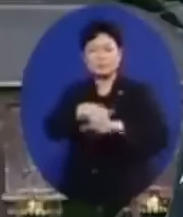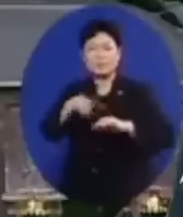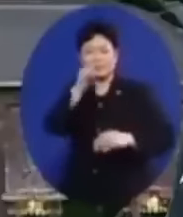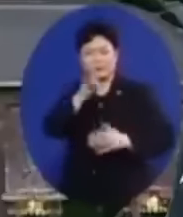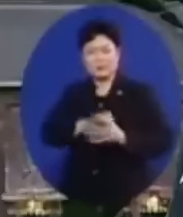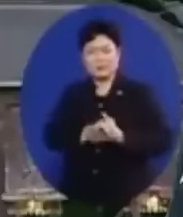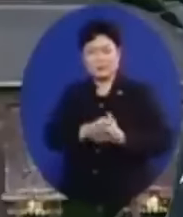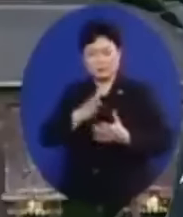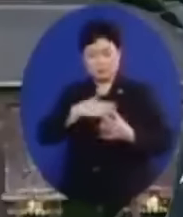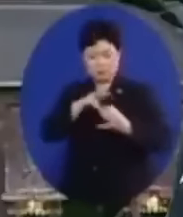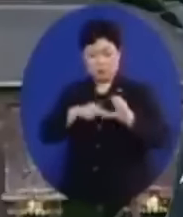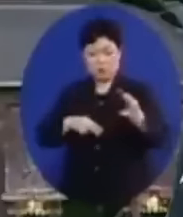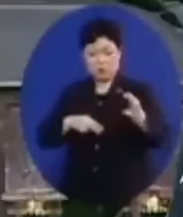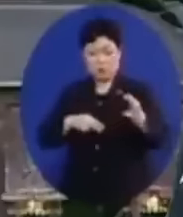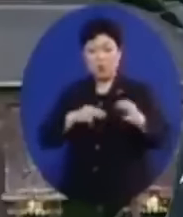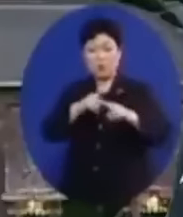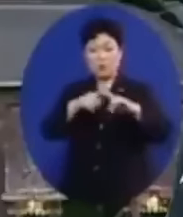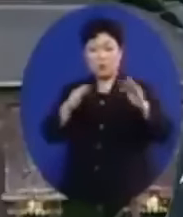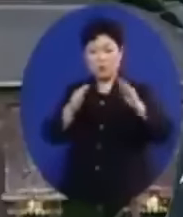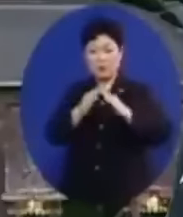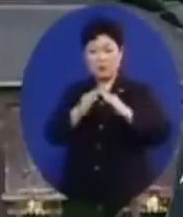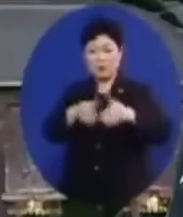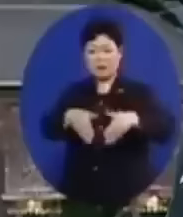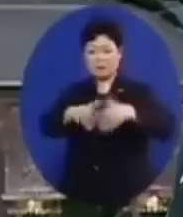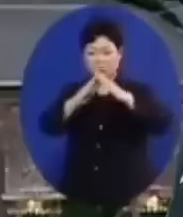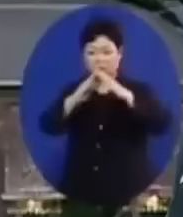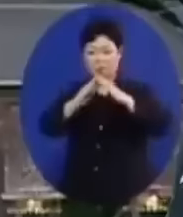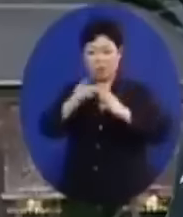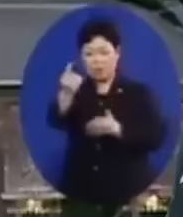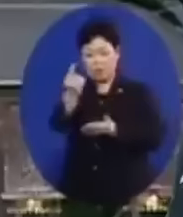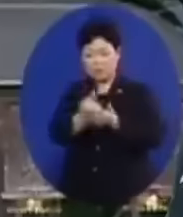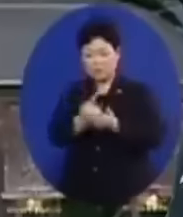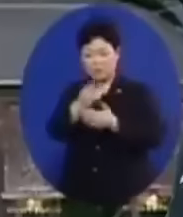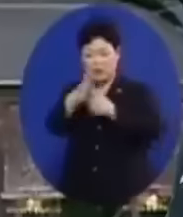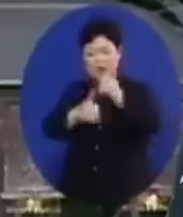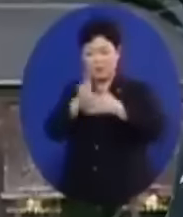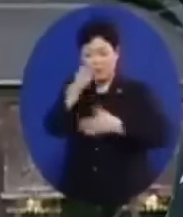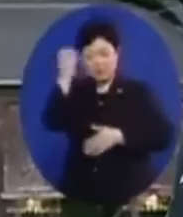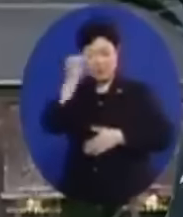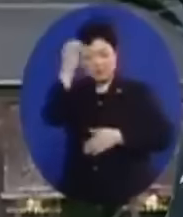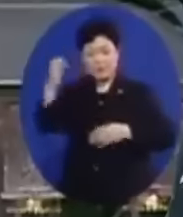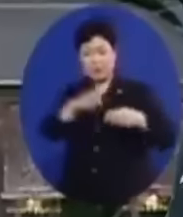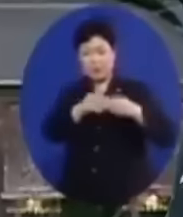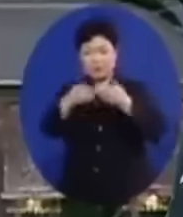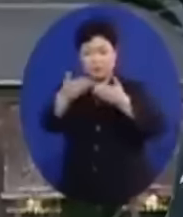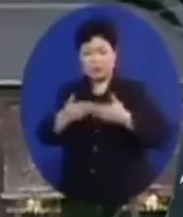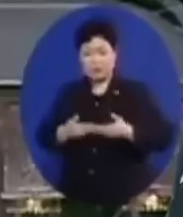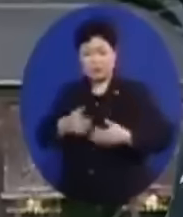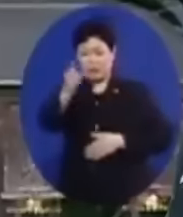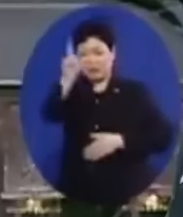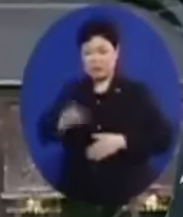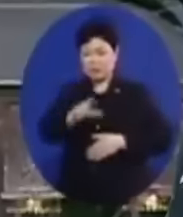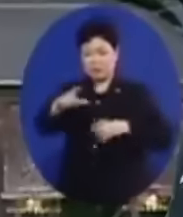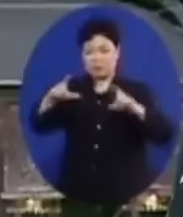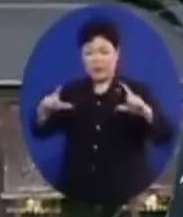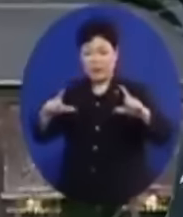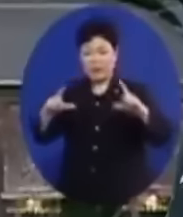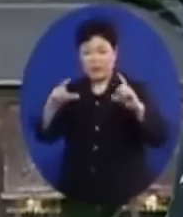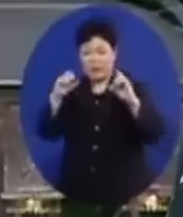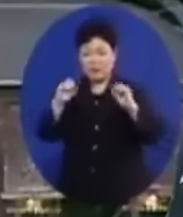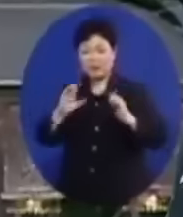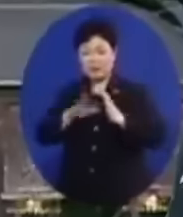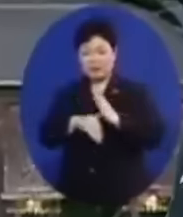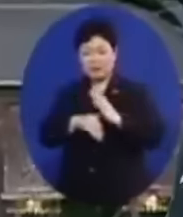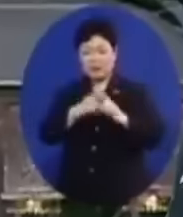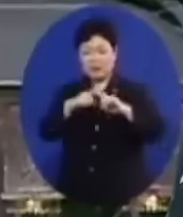저는 여의도에 교회를 짓고 온 것은 하나님이 성령이 인도하신데 서대문에 있을 때 우리가